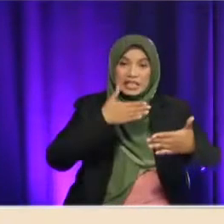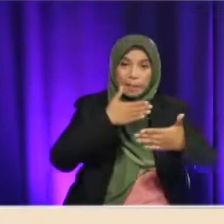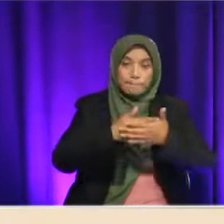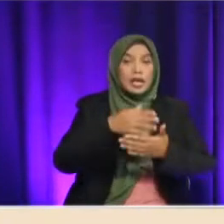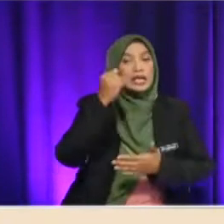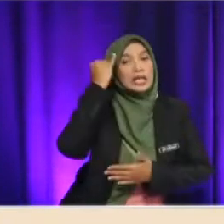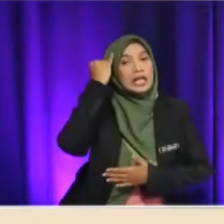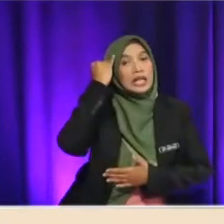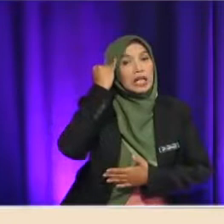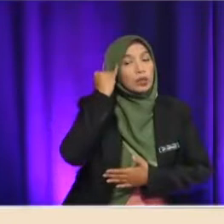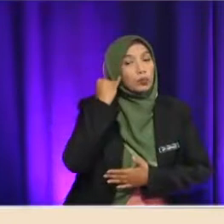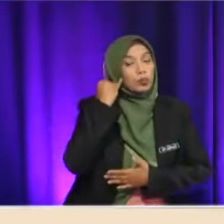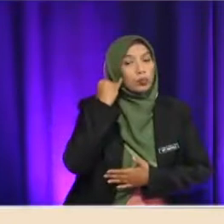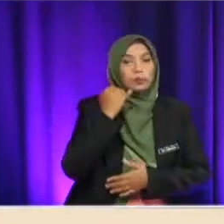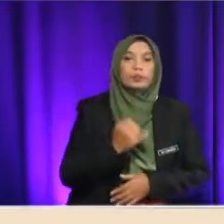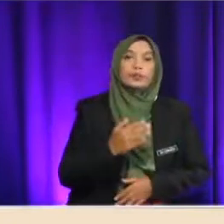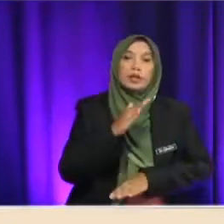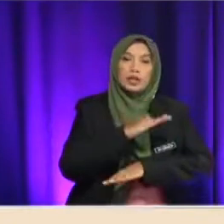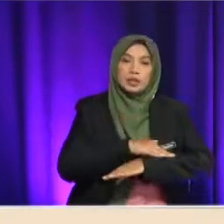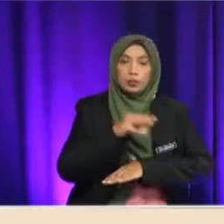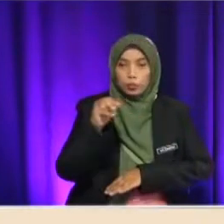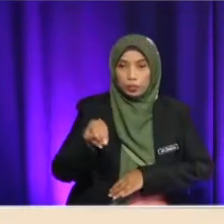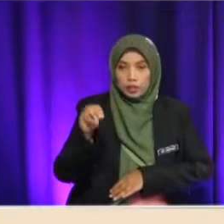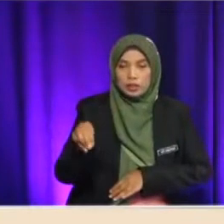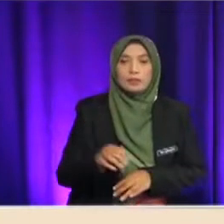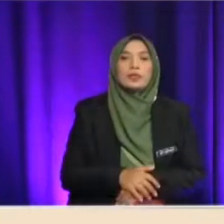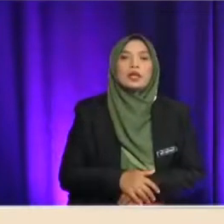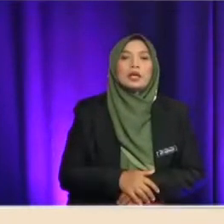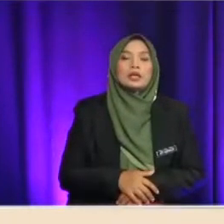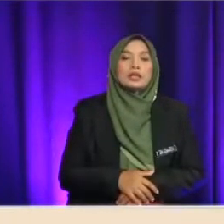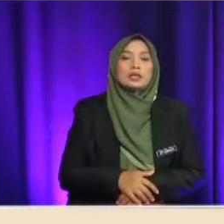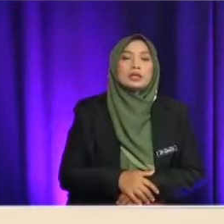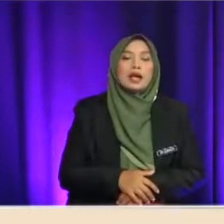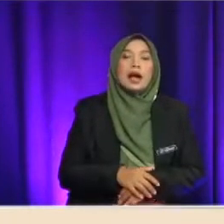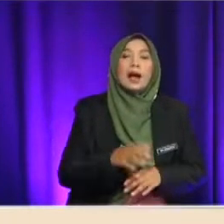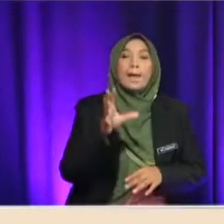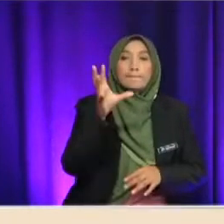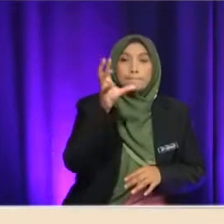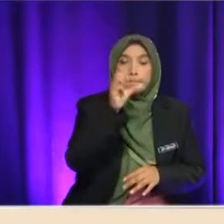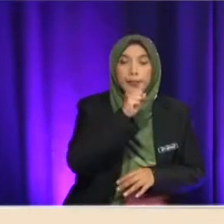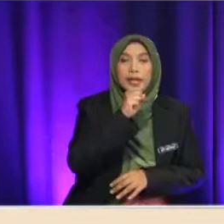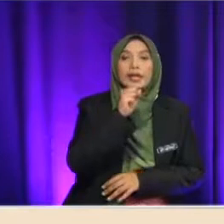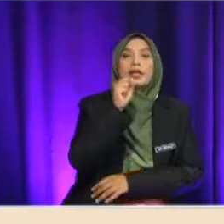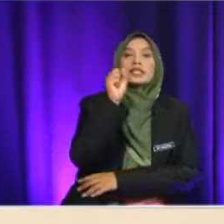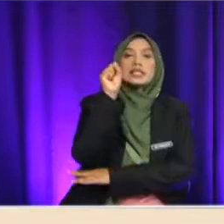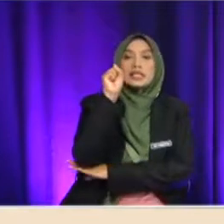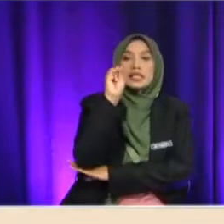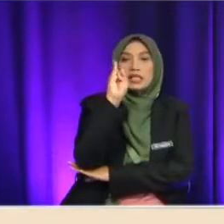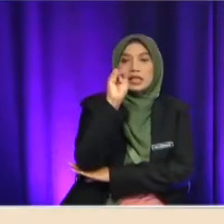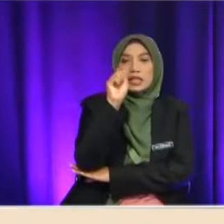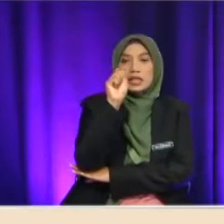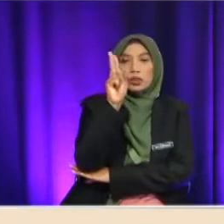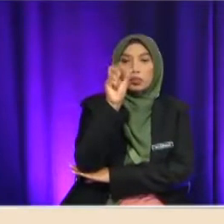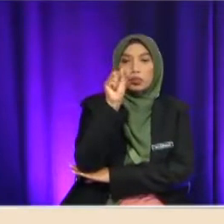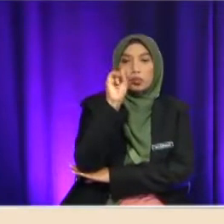hari ini. Dan ambil situasi ataupun peristiwa. Sebab cikgu sekolah macam mana nak bagi